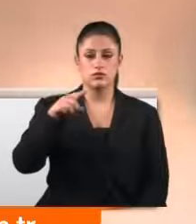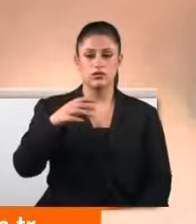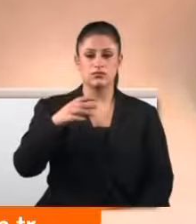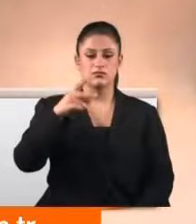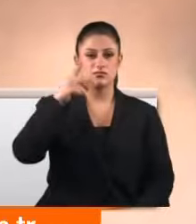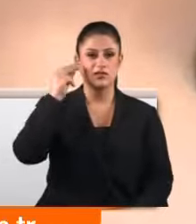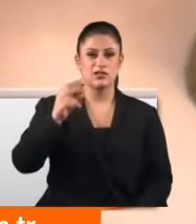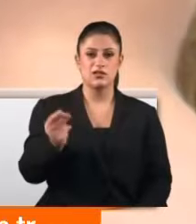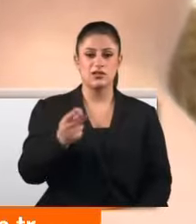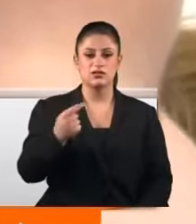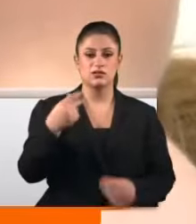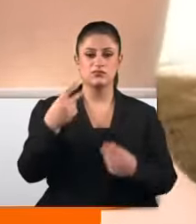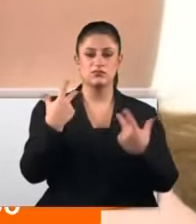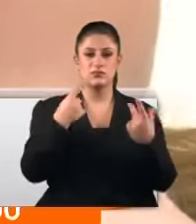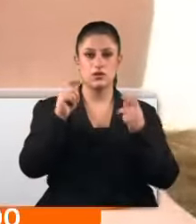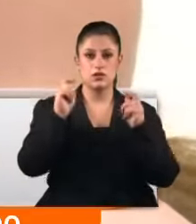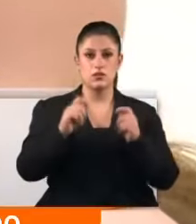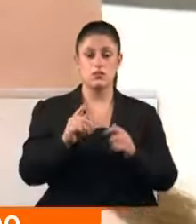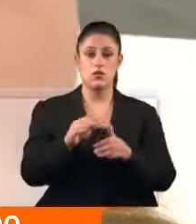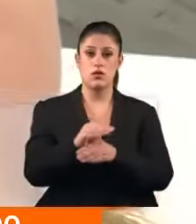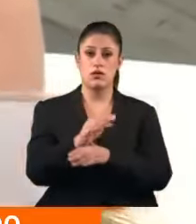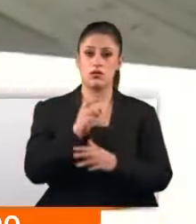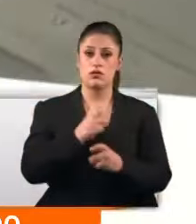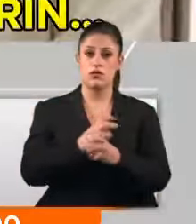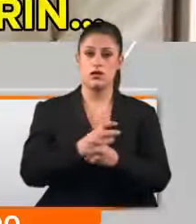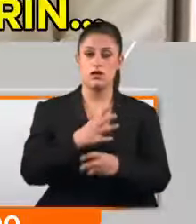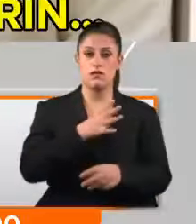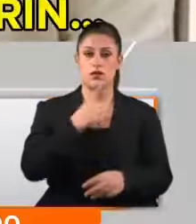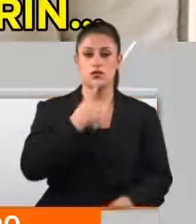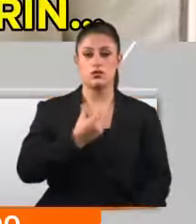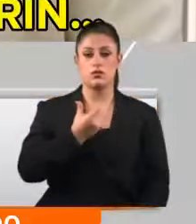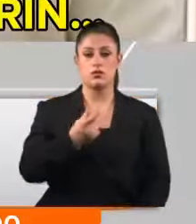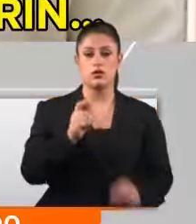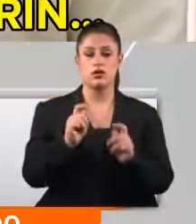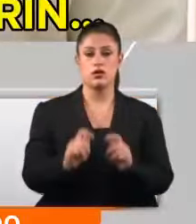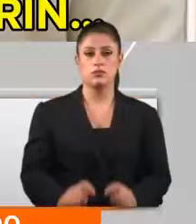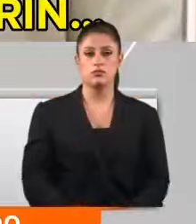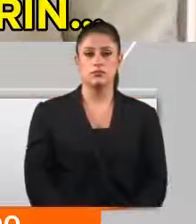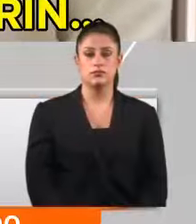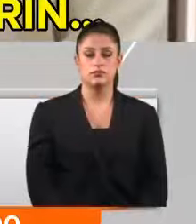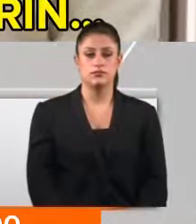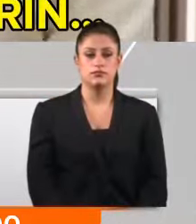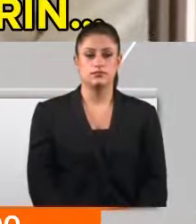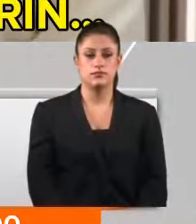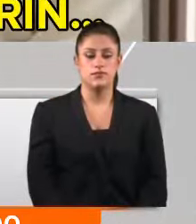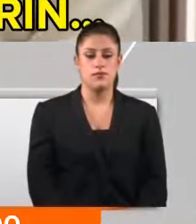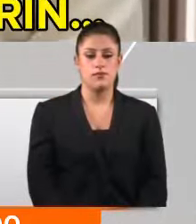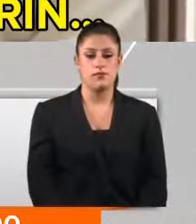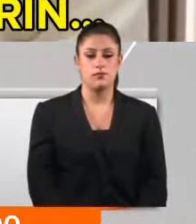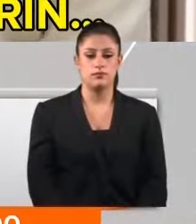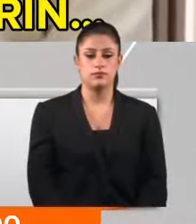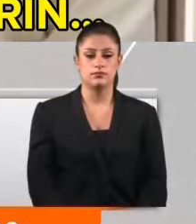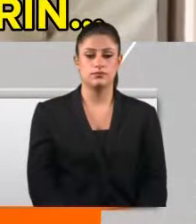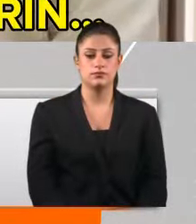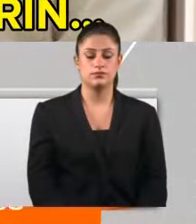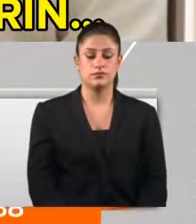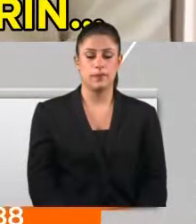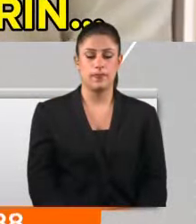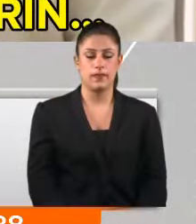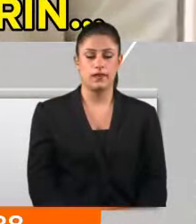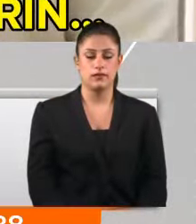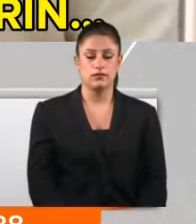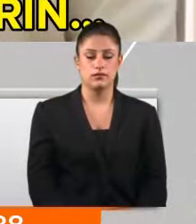uygulama yaptıranları hayati riski var diyerek uyardı. Merdiven altı yerlerin riskleri tamamen insan vücudunda